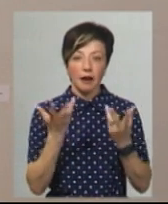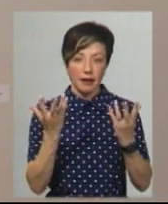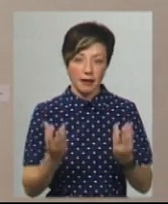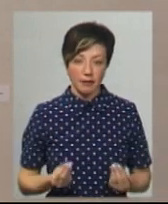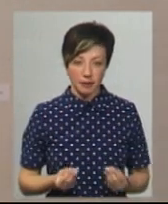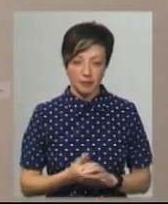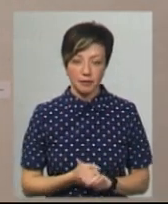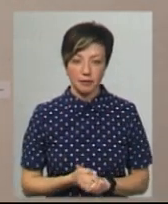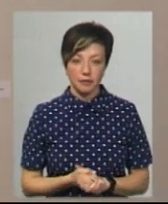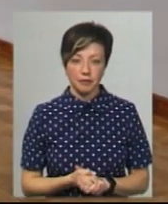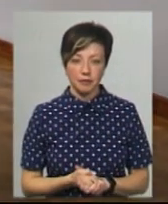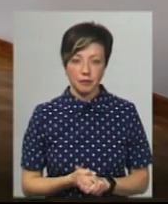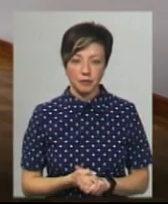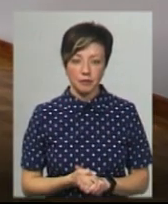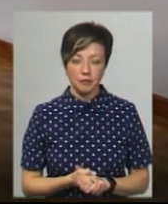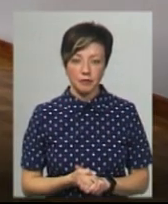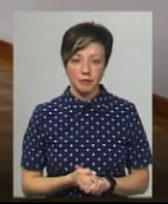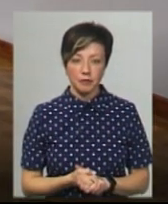Всі техніки, ну ви ж бачите, вони такі